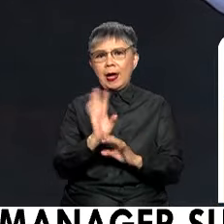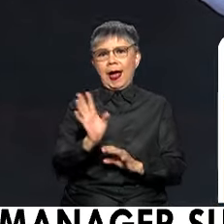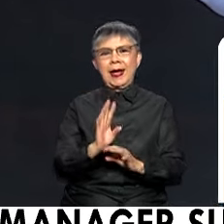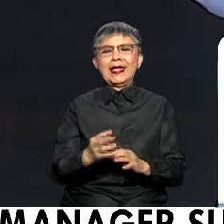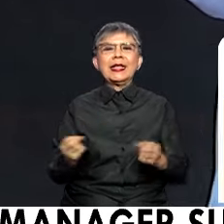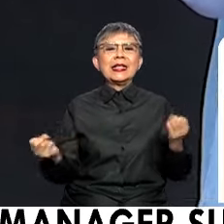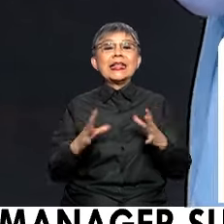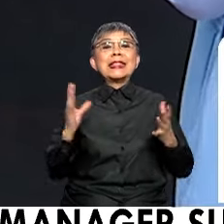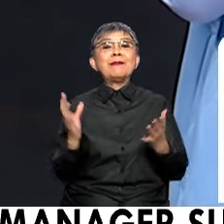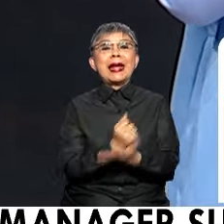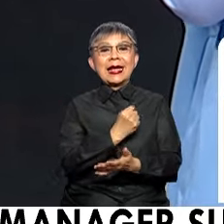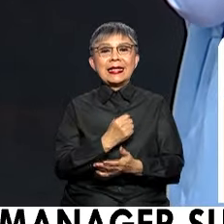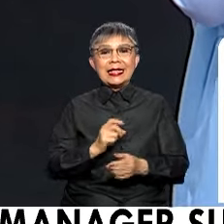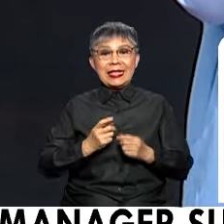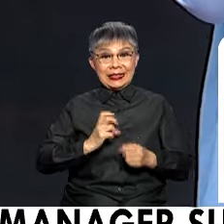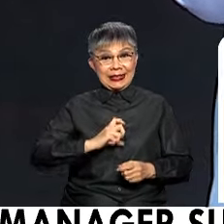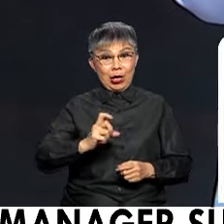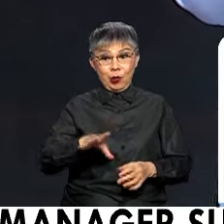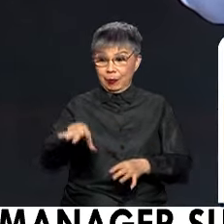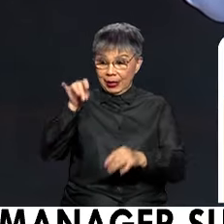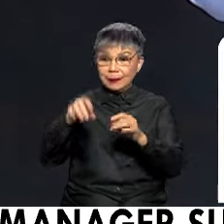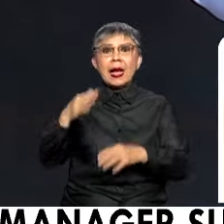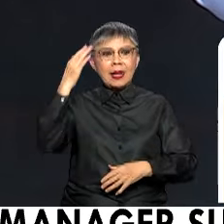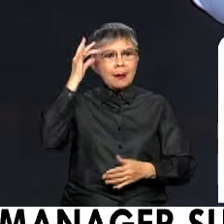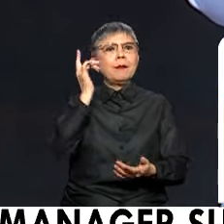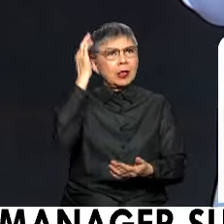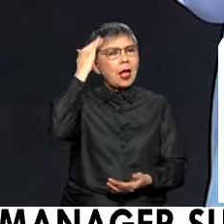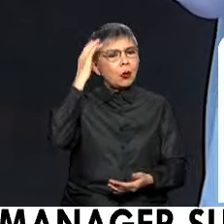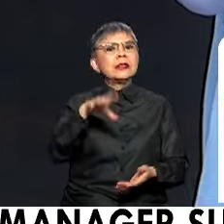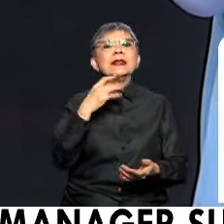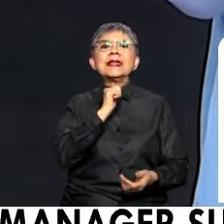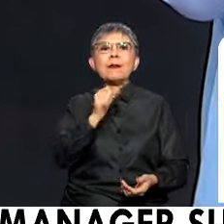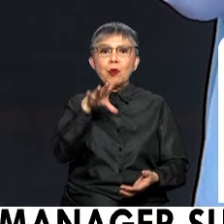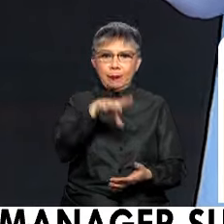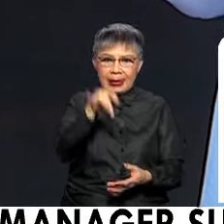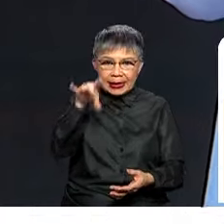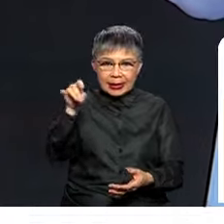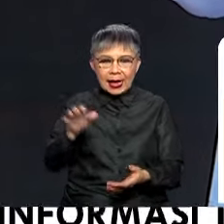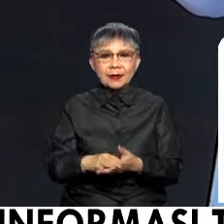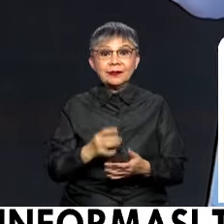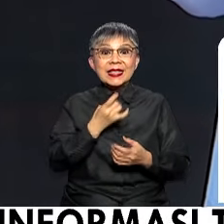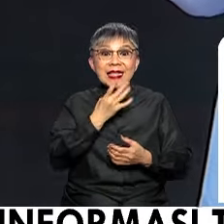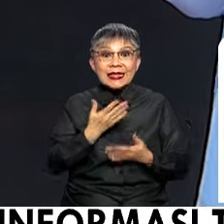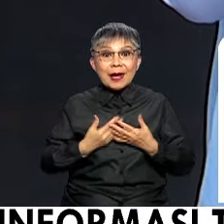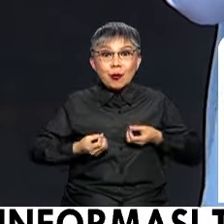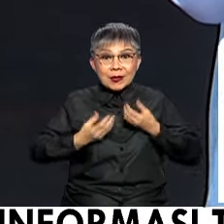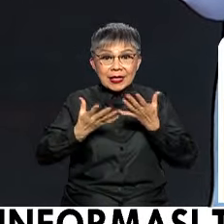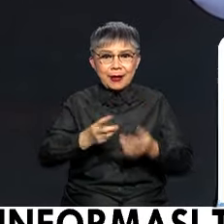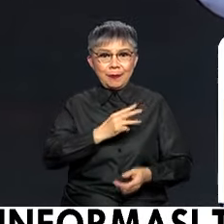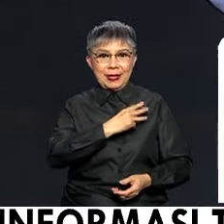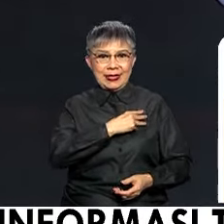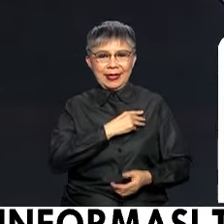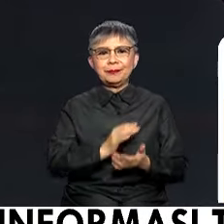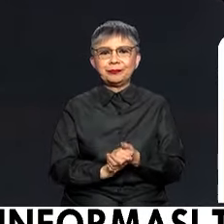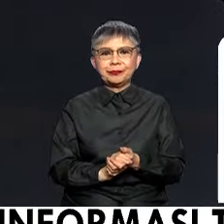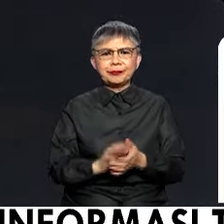merupakan kesempatan kepada Calon pemilih untuk bisa menentukan siapa yang akan dipilih karena itu izinkan kami menyampaikan visi kami